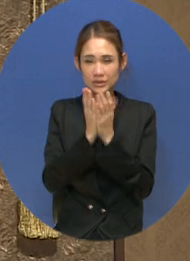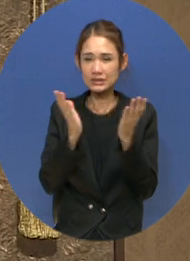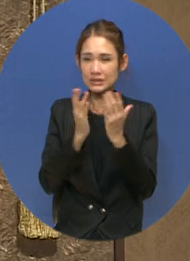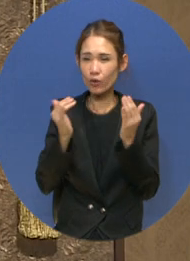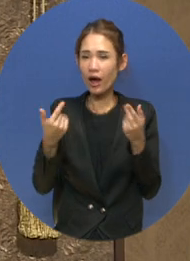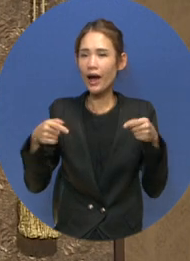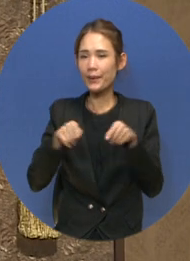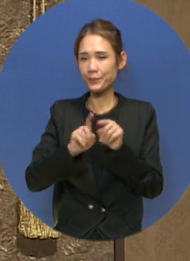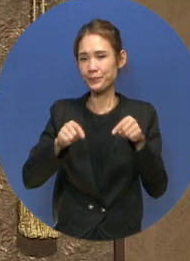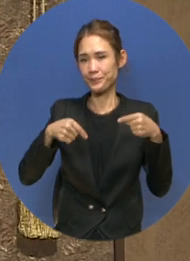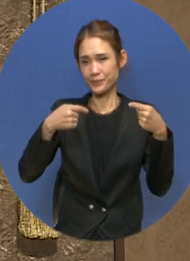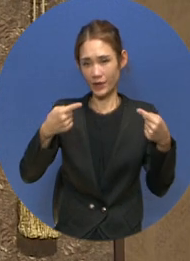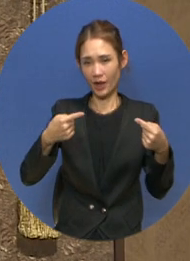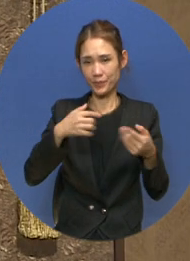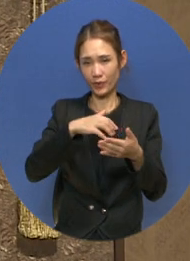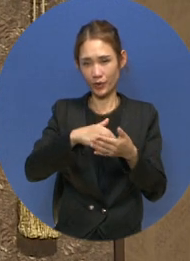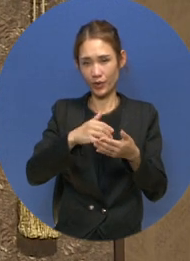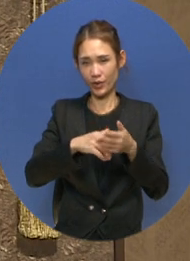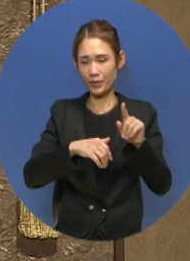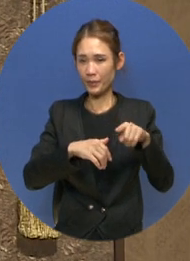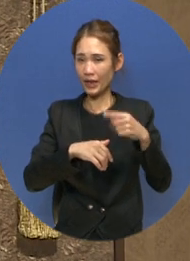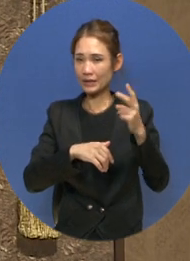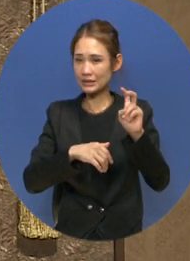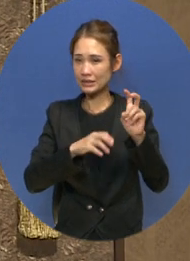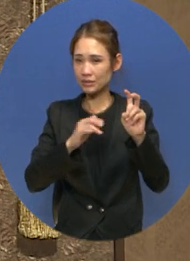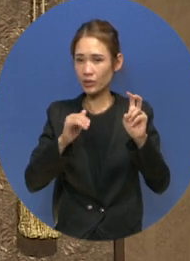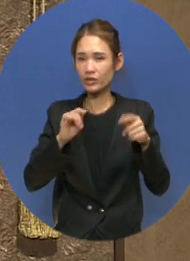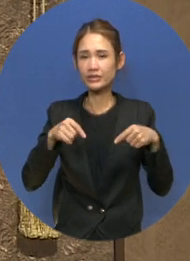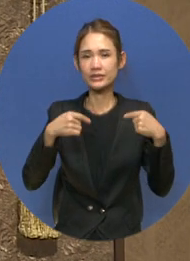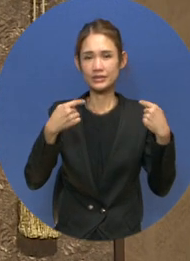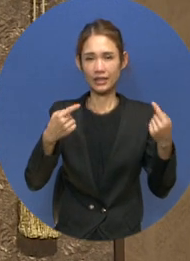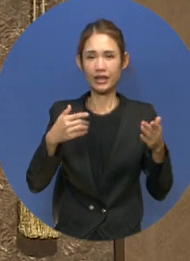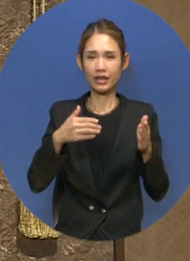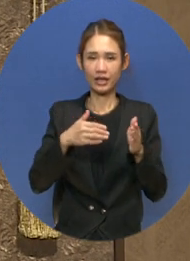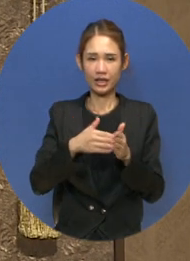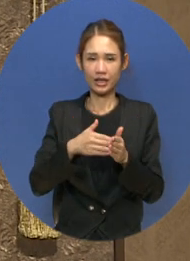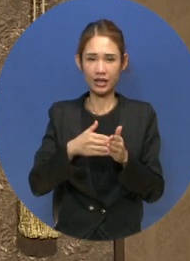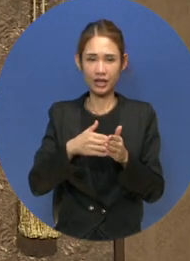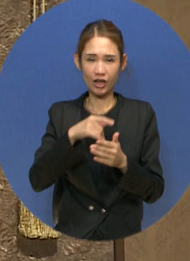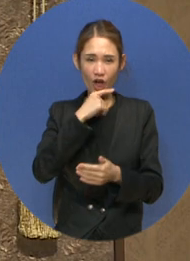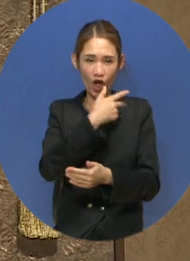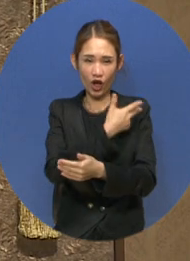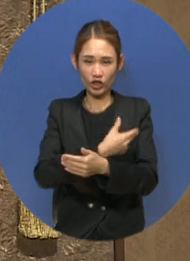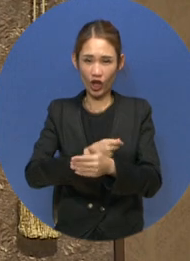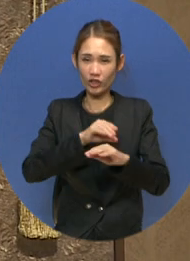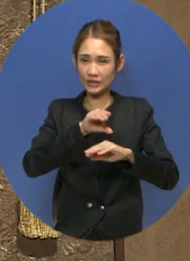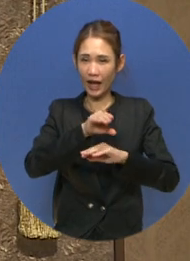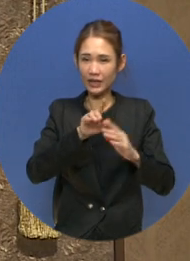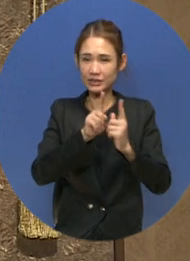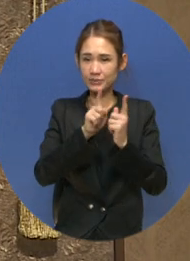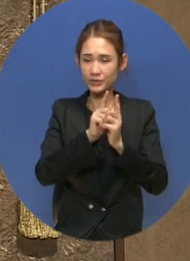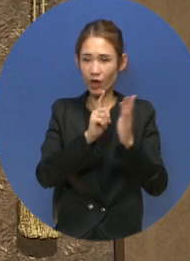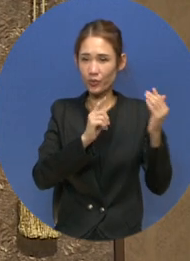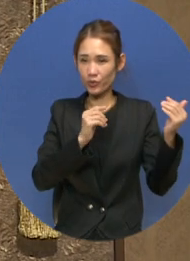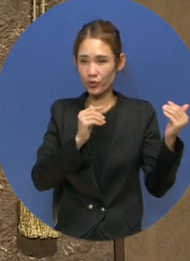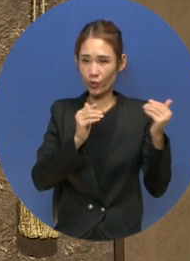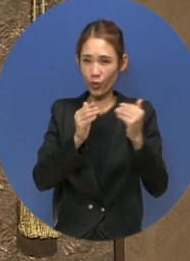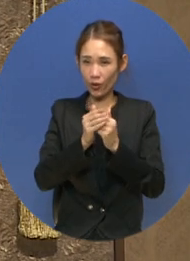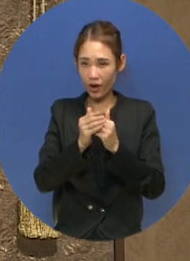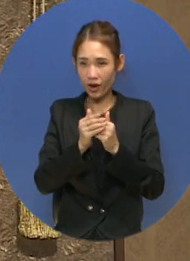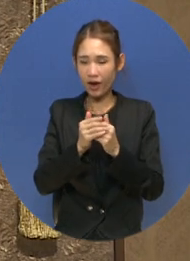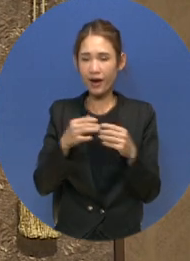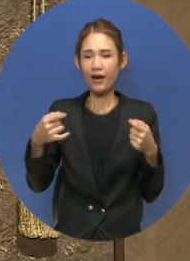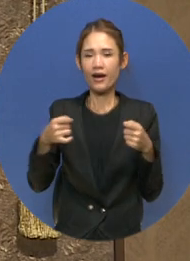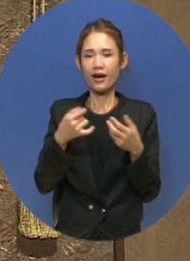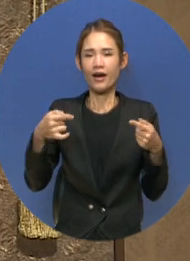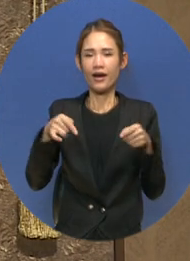하고 약 한 120명 정도가 참여하는 그래서 헌혈차가 직접 복지관에 와서 그 인근에 있는 분들이 함께